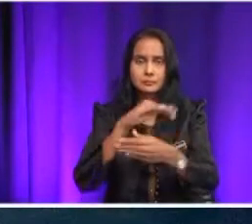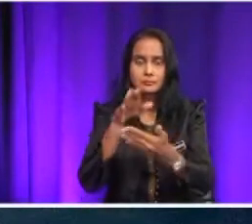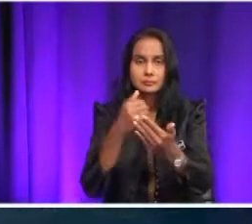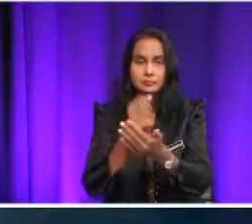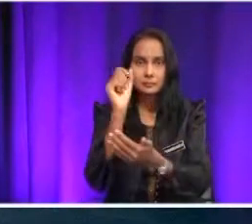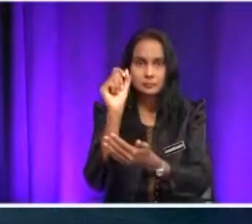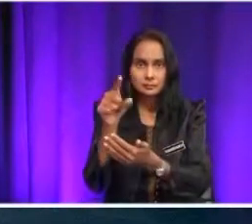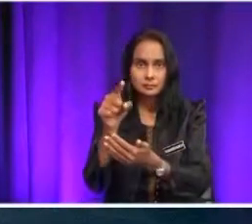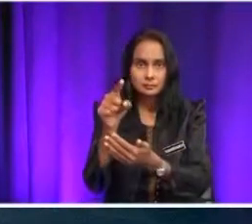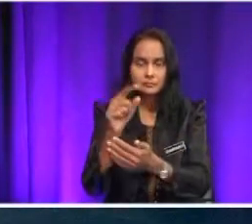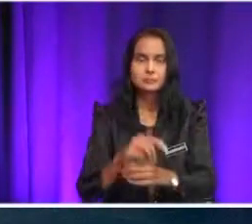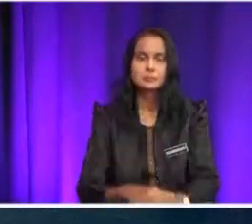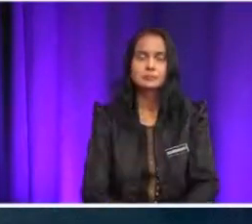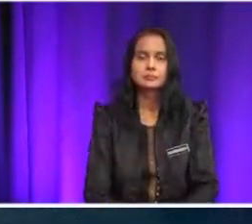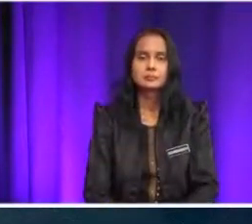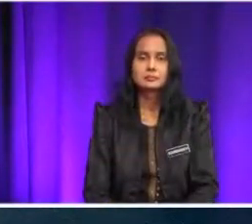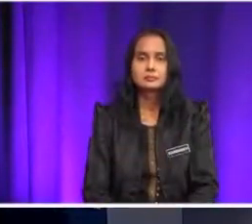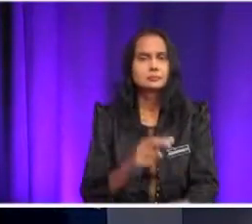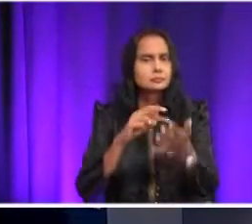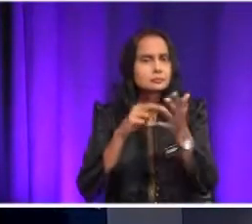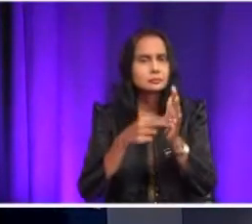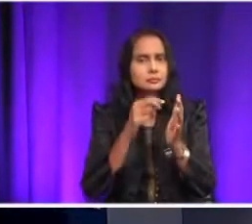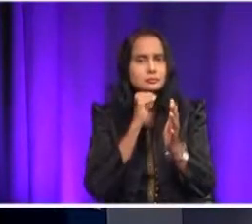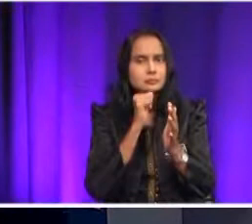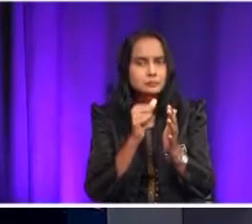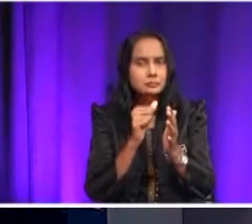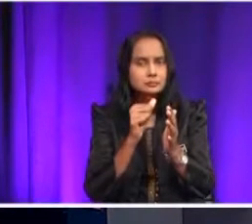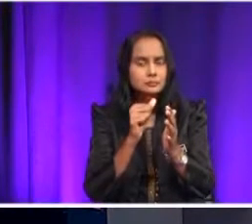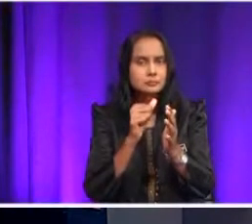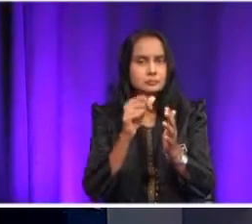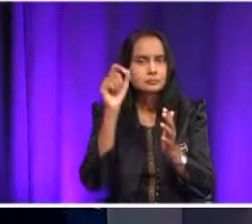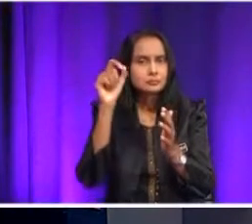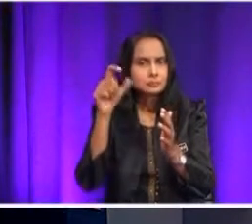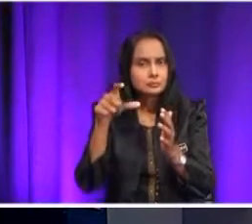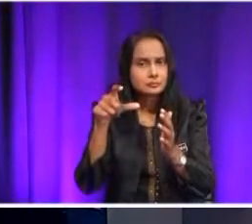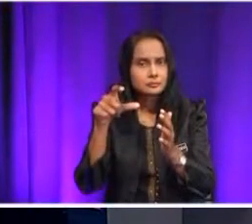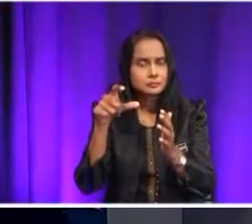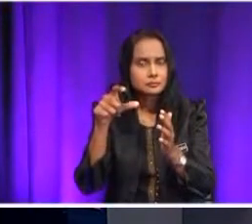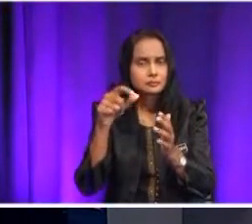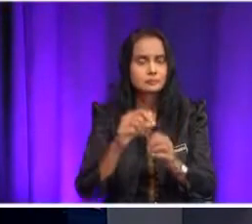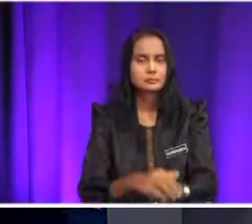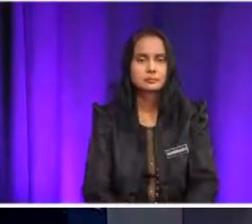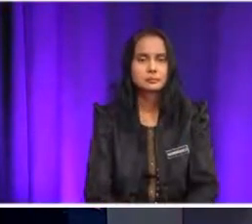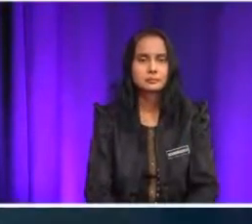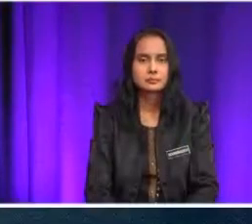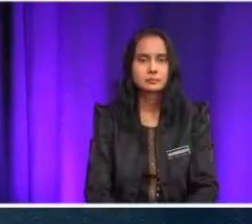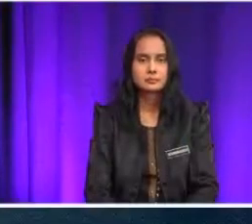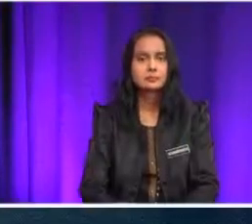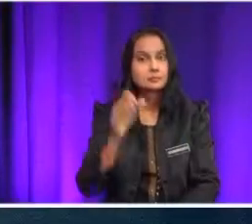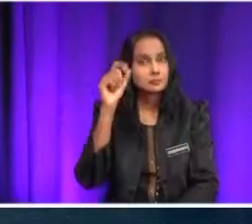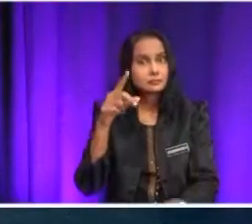input masuknya bukan semata-mata Input atau jadi input berubah